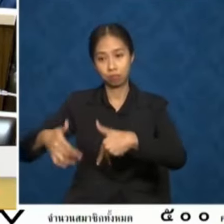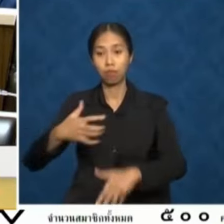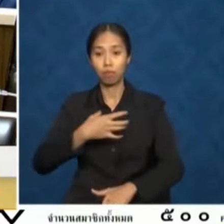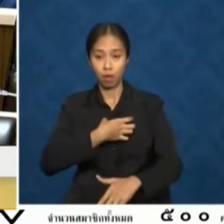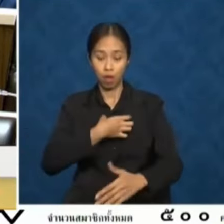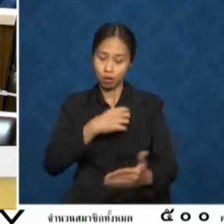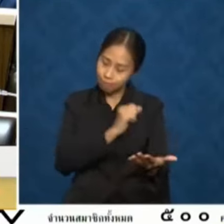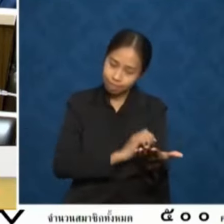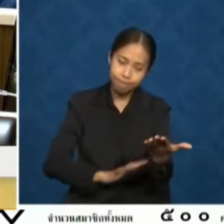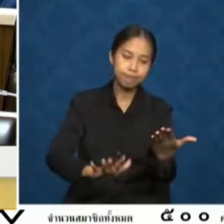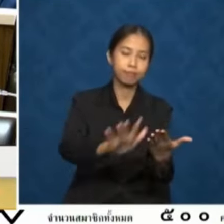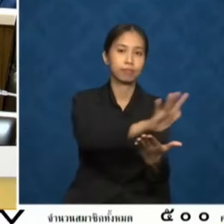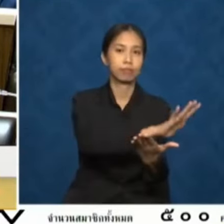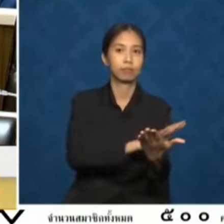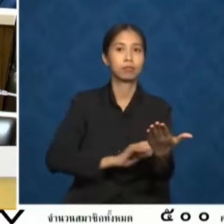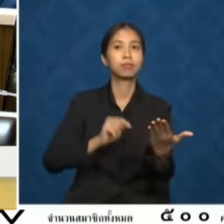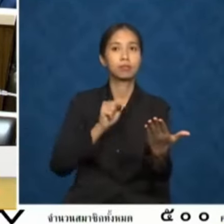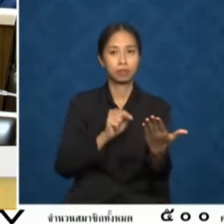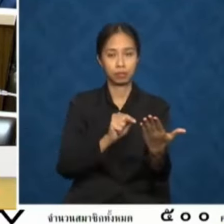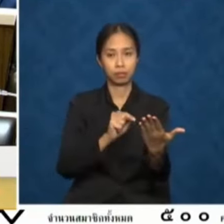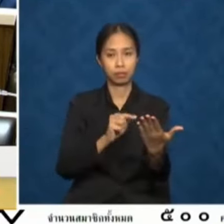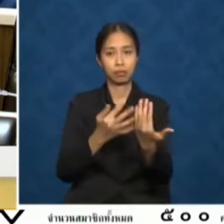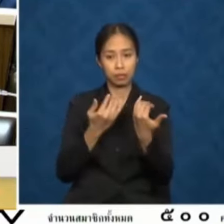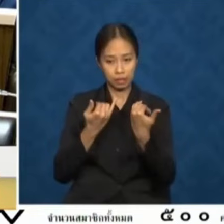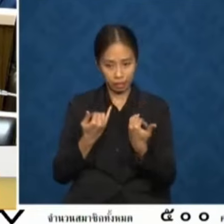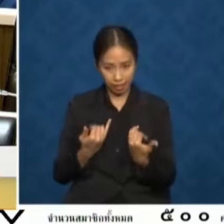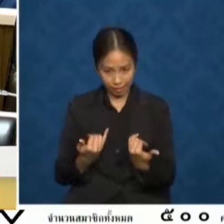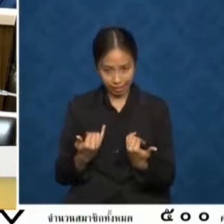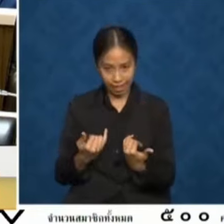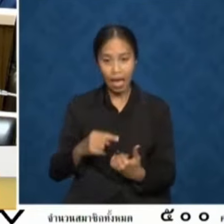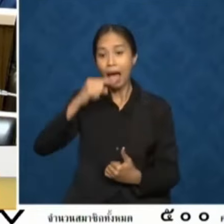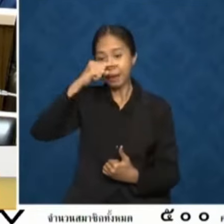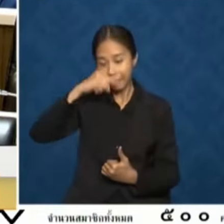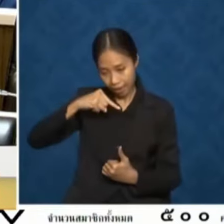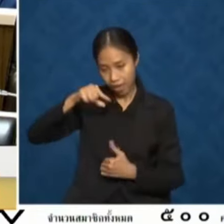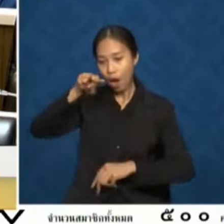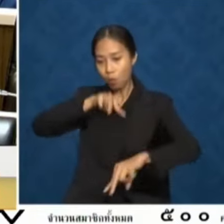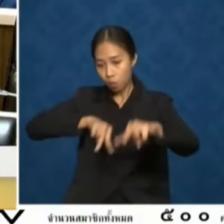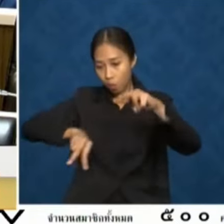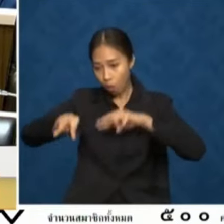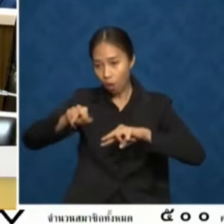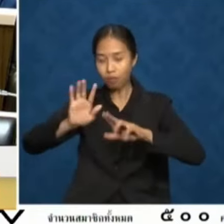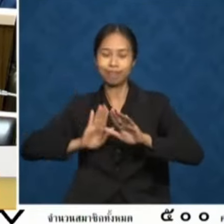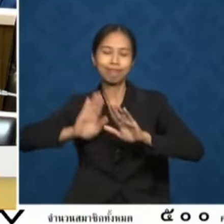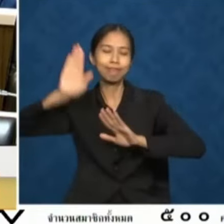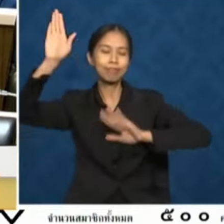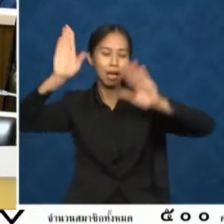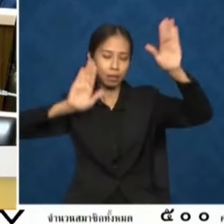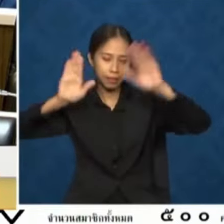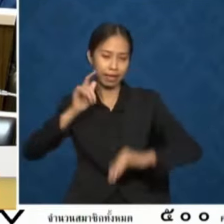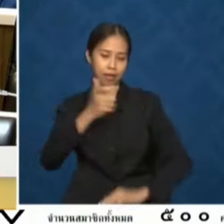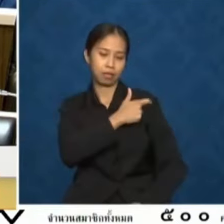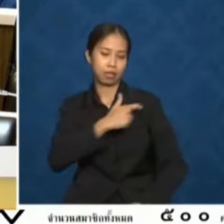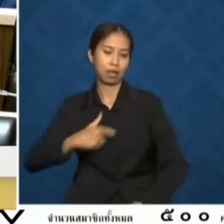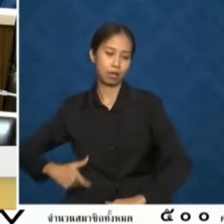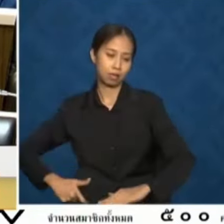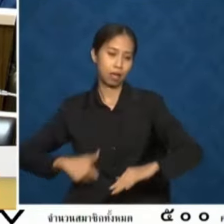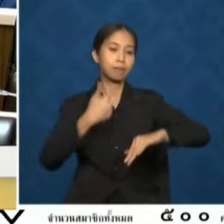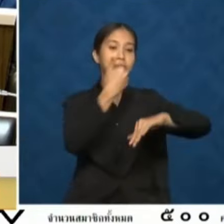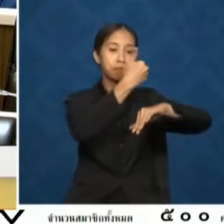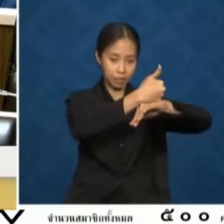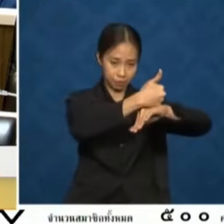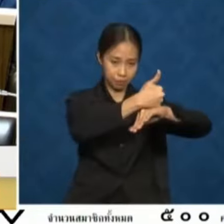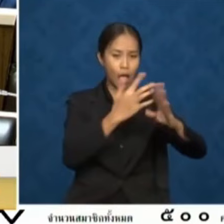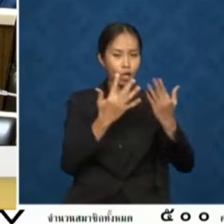ทศอยู่แล้วท่านประธานครับประเทศเราปกครองด้วยระบบชาติไตยอันมีพระมหากษัตริย์เป็นทุกวันนี้ประเทศเราก็ให้อิสระเสรีภ